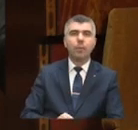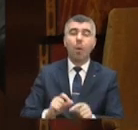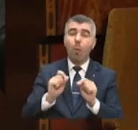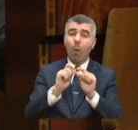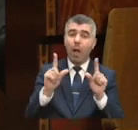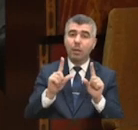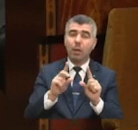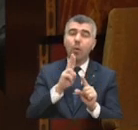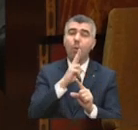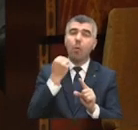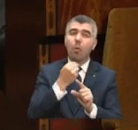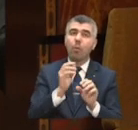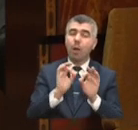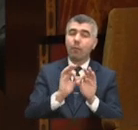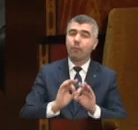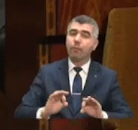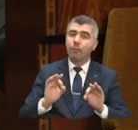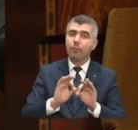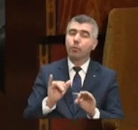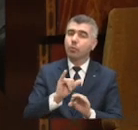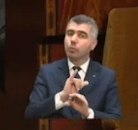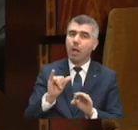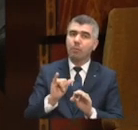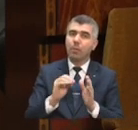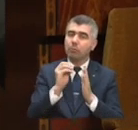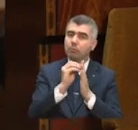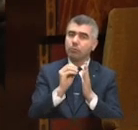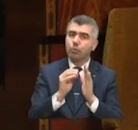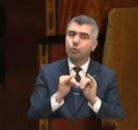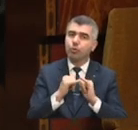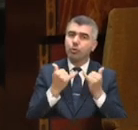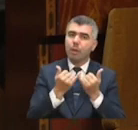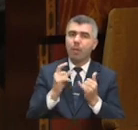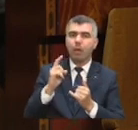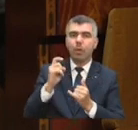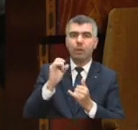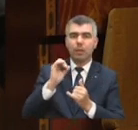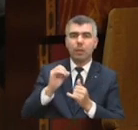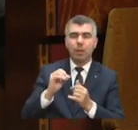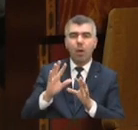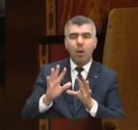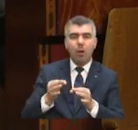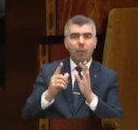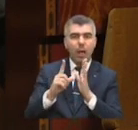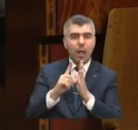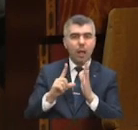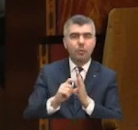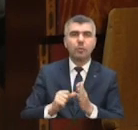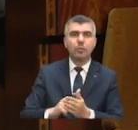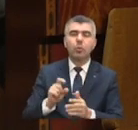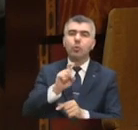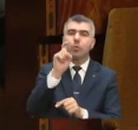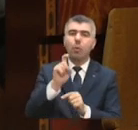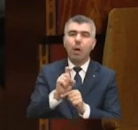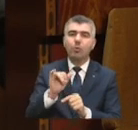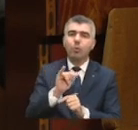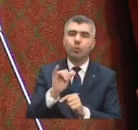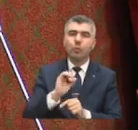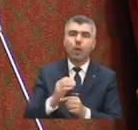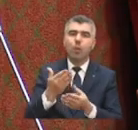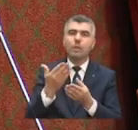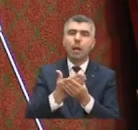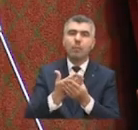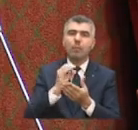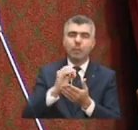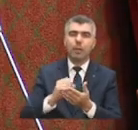أن الحكومة لحد الآن ما خصتش هذه الاجتماعات الشهرية لمقترحات القوانين. بغينا نسألكم على شنو هي الأسباب